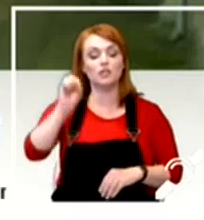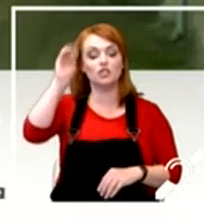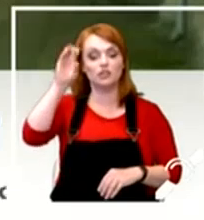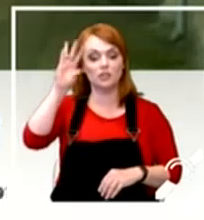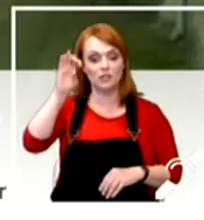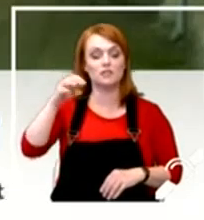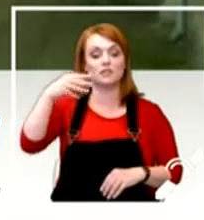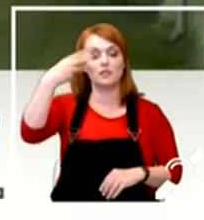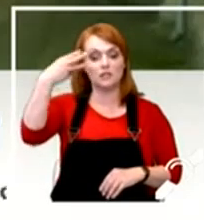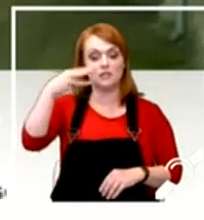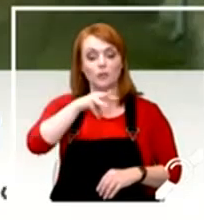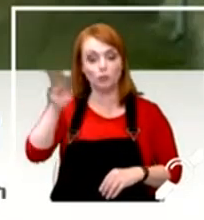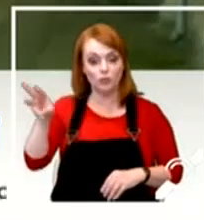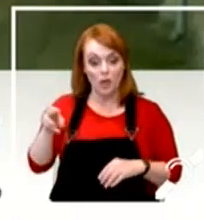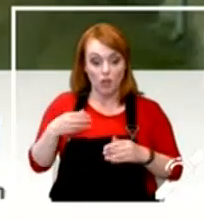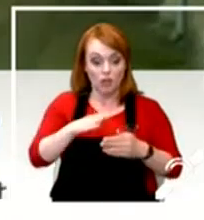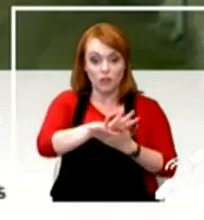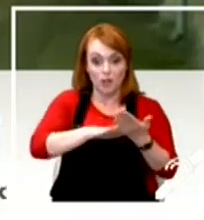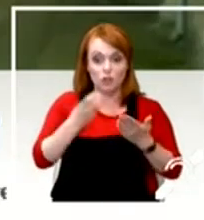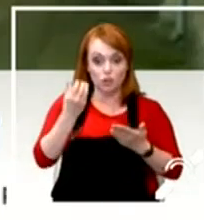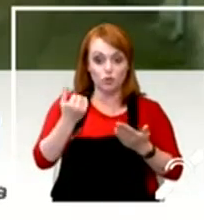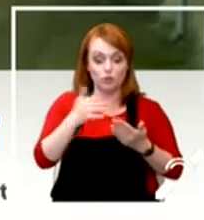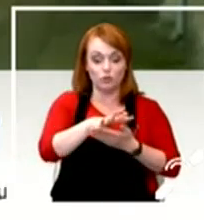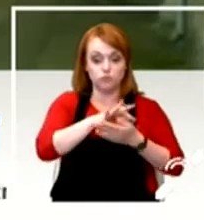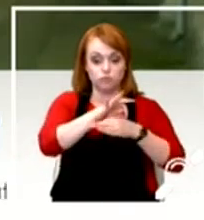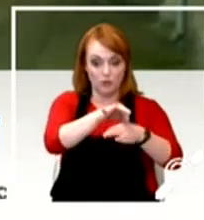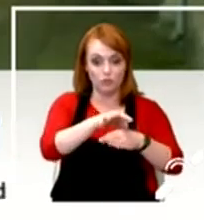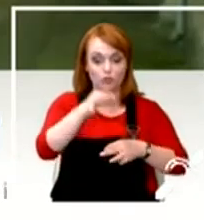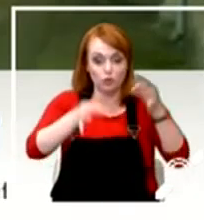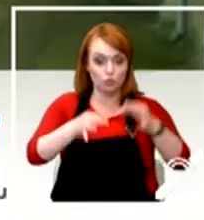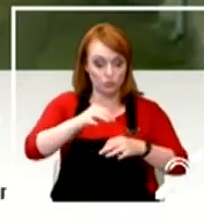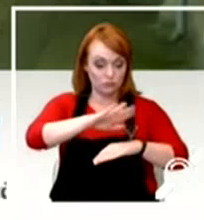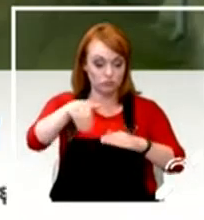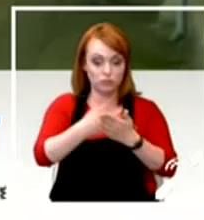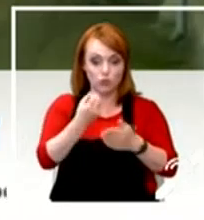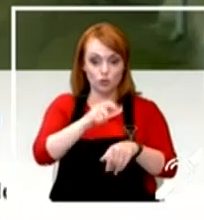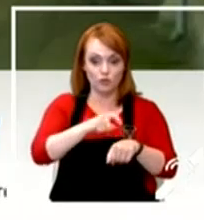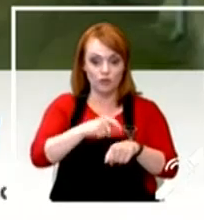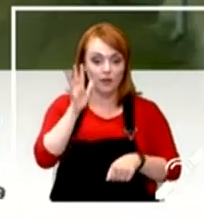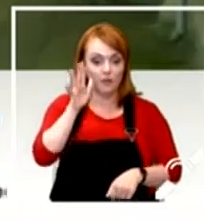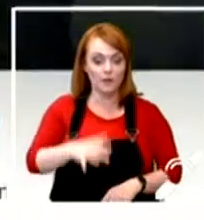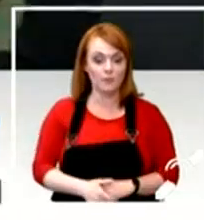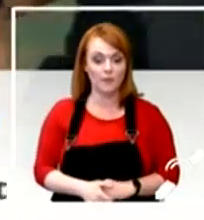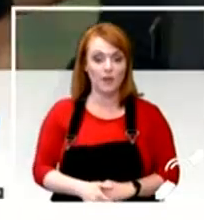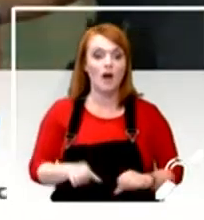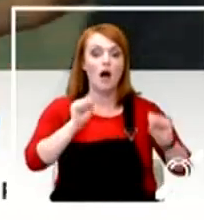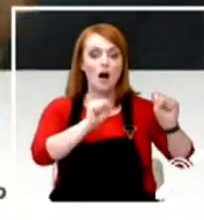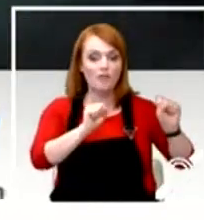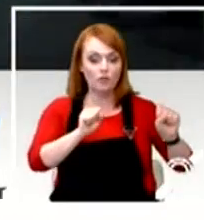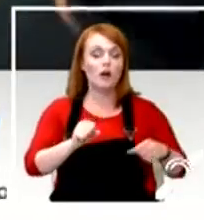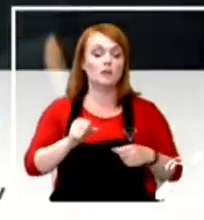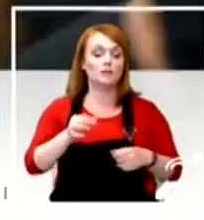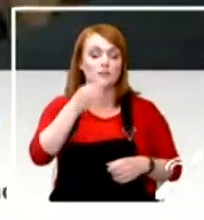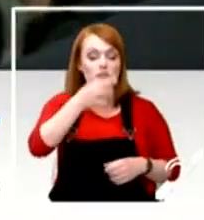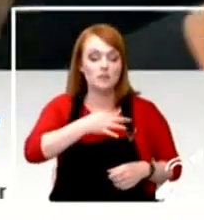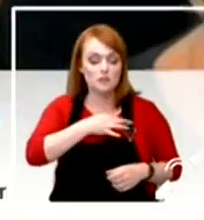și până în aceste momente. În timp ce procurorii solicită 30 de zile de arest, avocații califică acțiunile